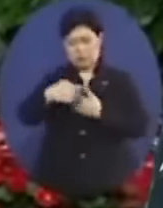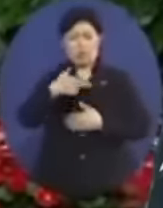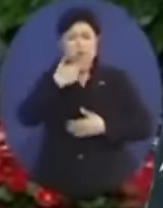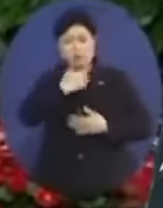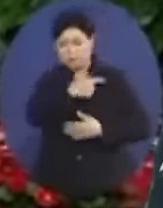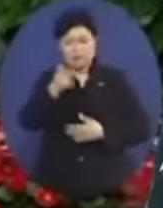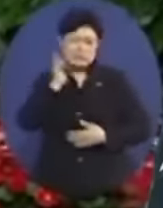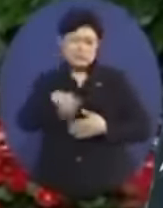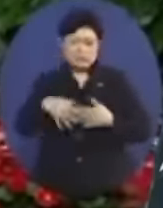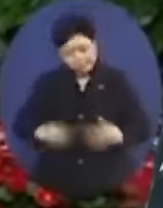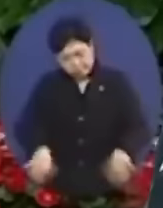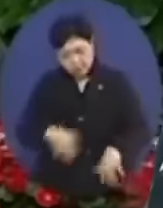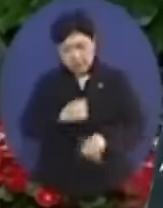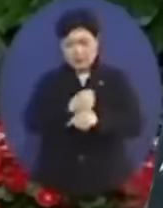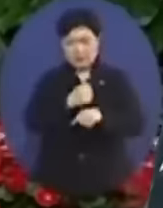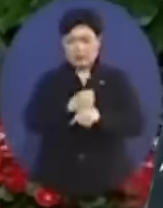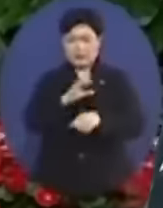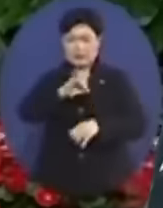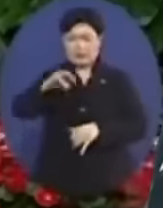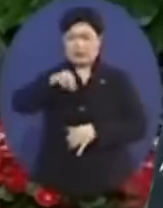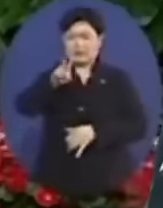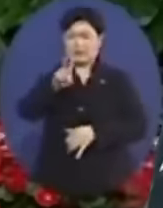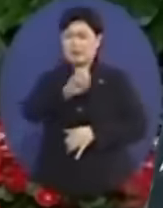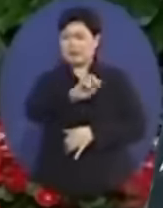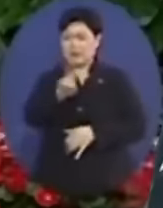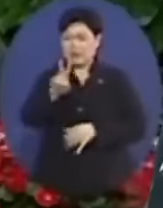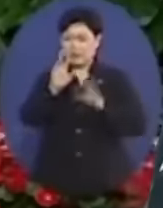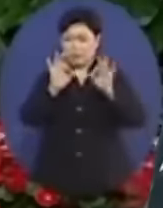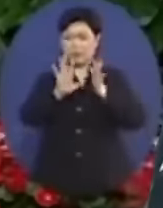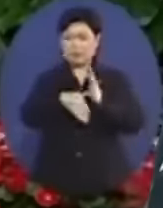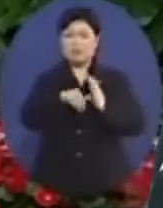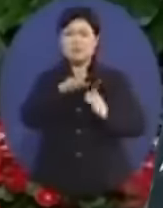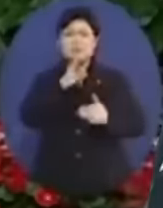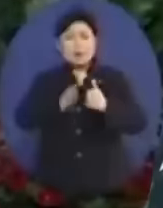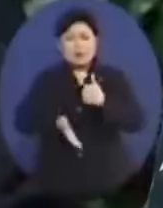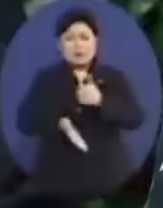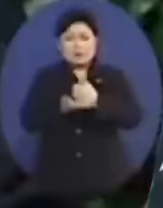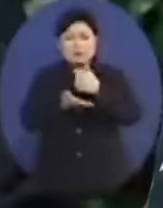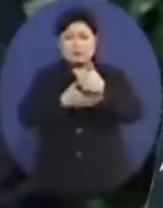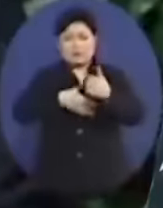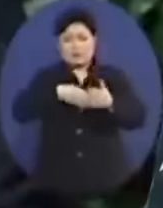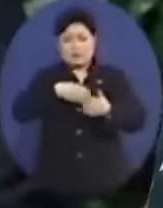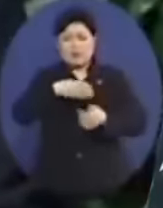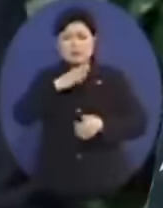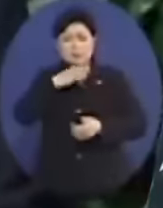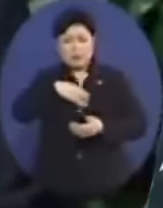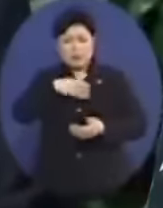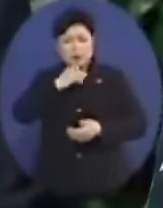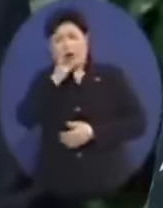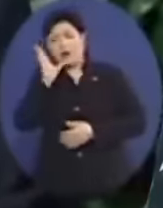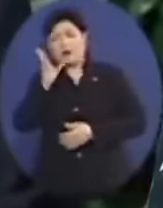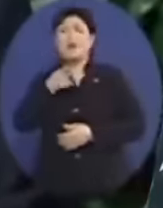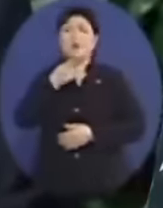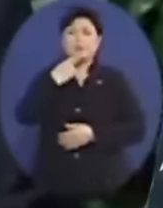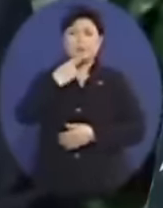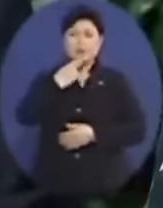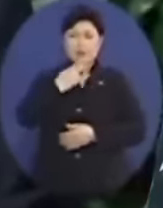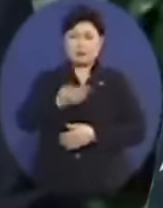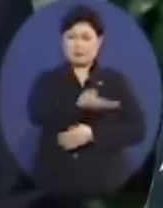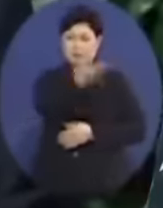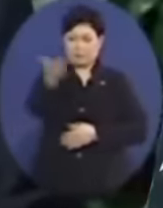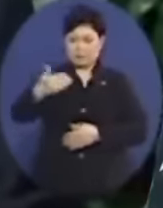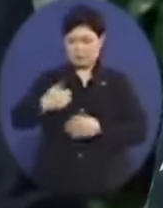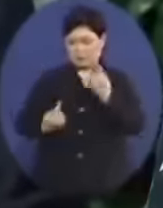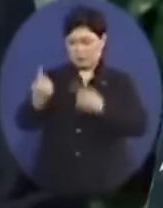하여서 이세야 보기해도 감탄하고 존경할 것이 없었다고 그랬습니다 여러분이 나보다 못 났다는 것입니다